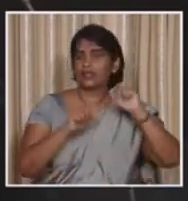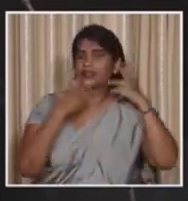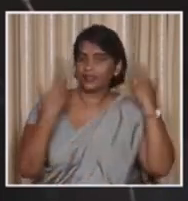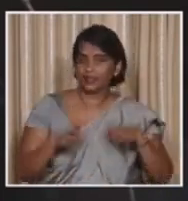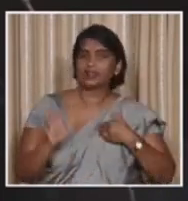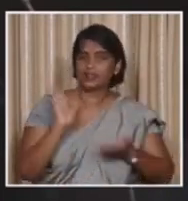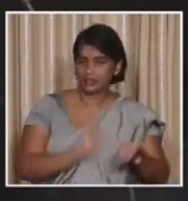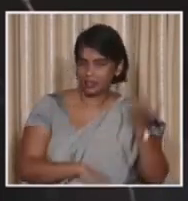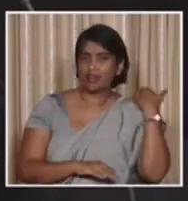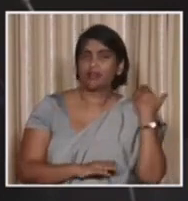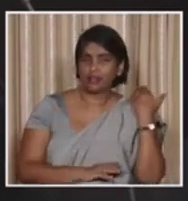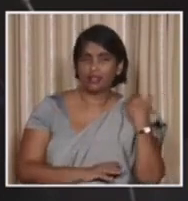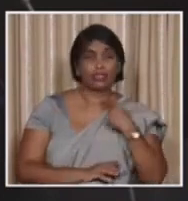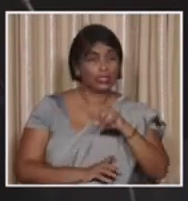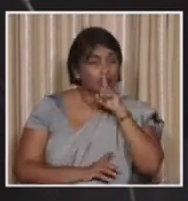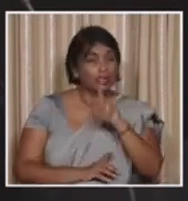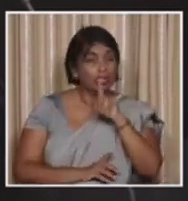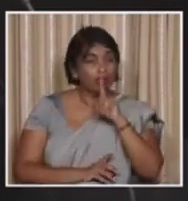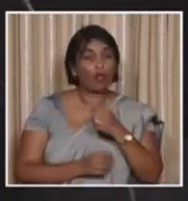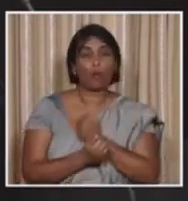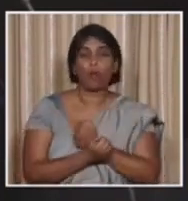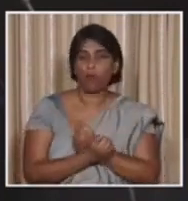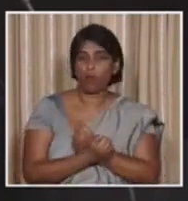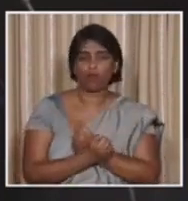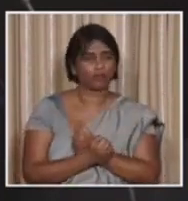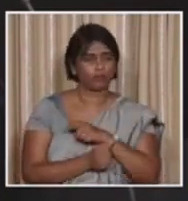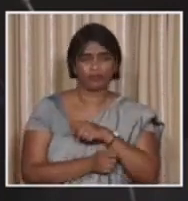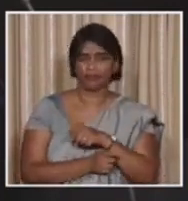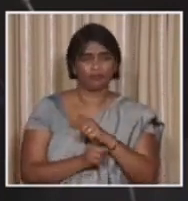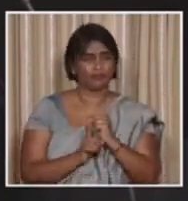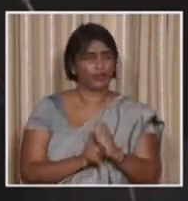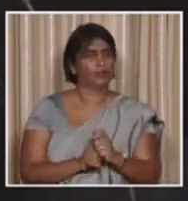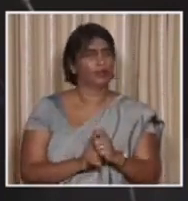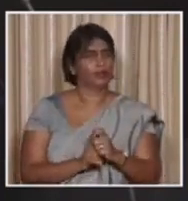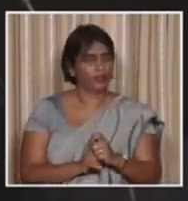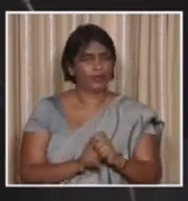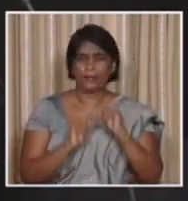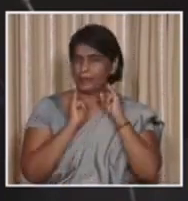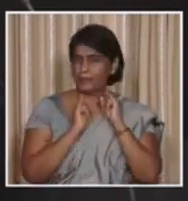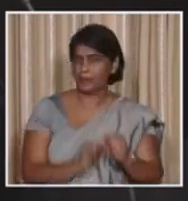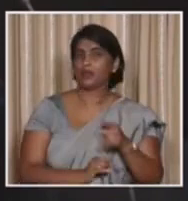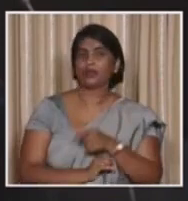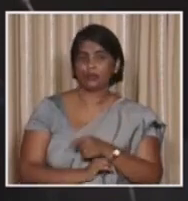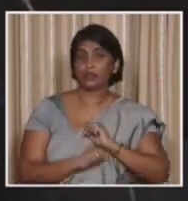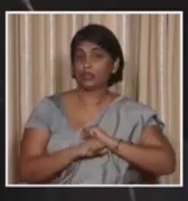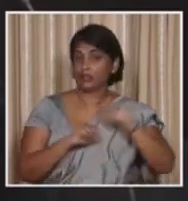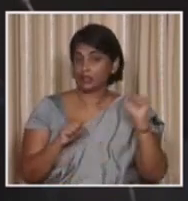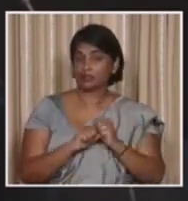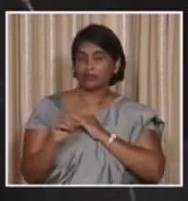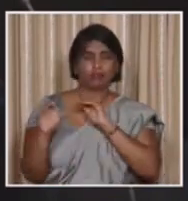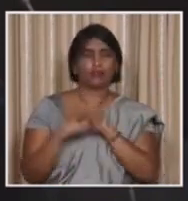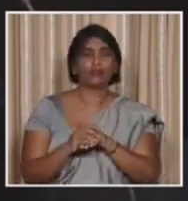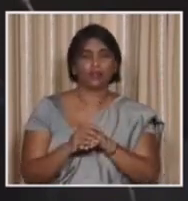ඉවර වෙලා මෙතනින් විසුරුවා යනවා කියද්දි පොලිසිය ඉතාමත්ම පහත් විදියට ඒ උද්ඝෝෂණයට